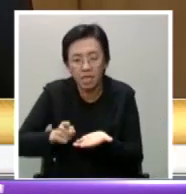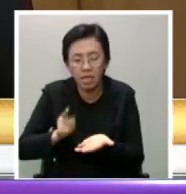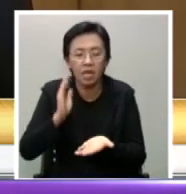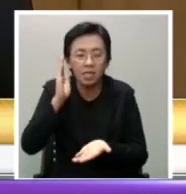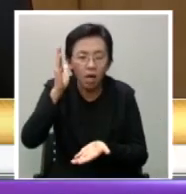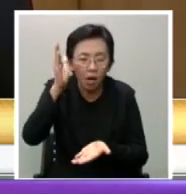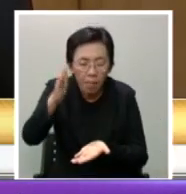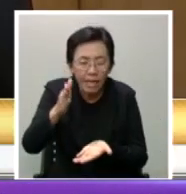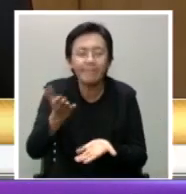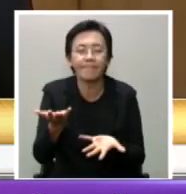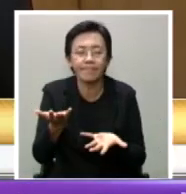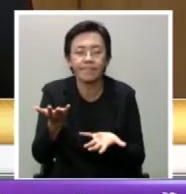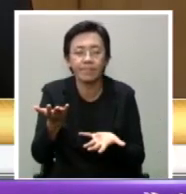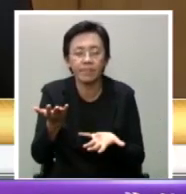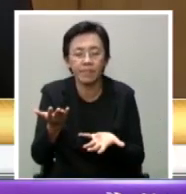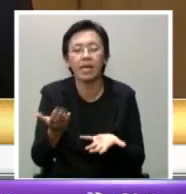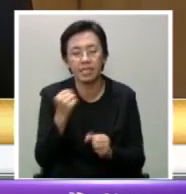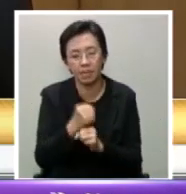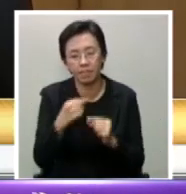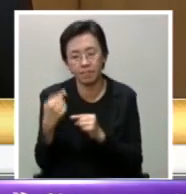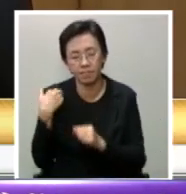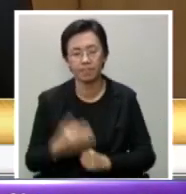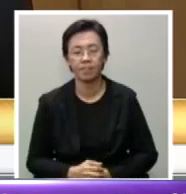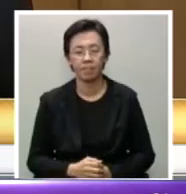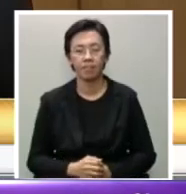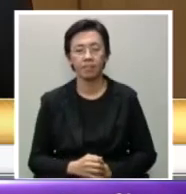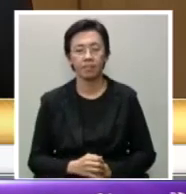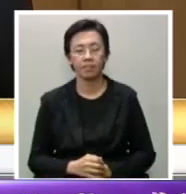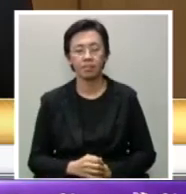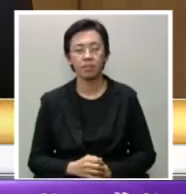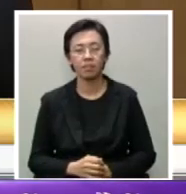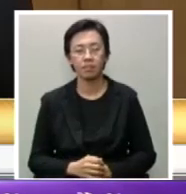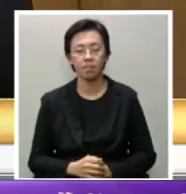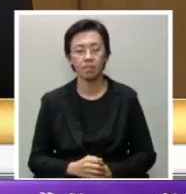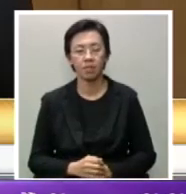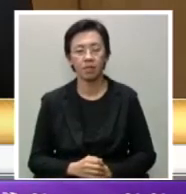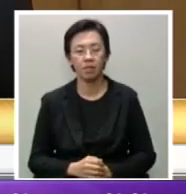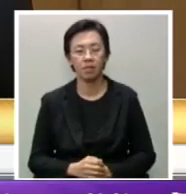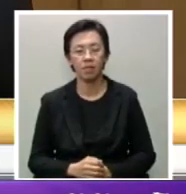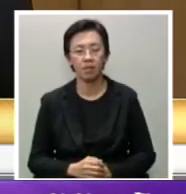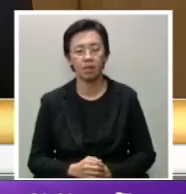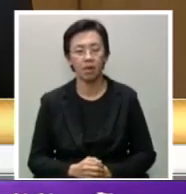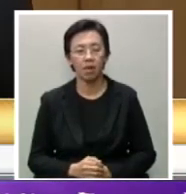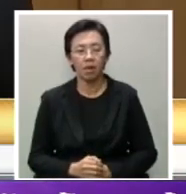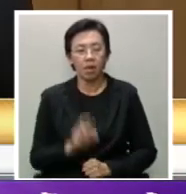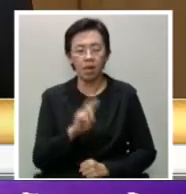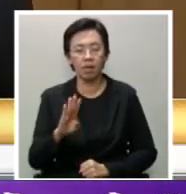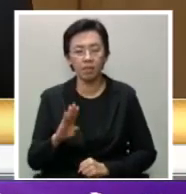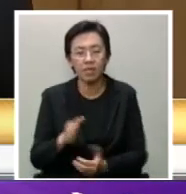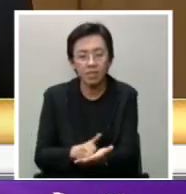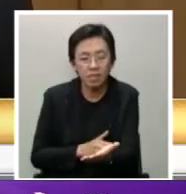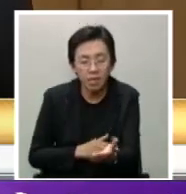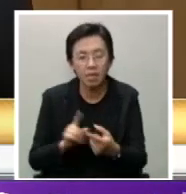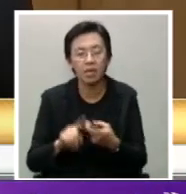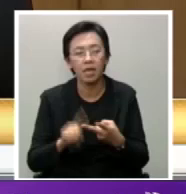การต่อไปในขั้นตอนอื่นๆนะครับในส่วนของการไปติดตั้งนอกจากการที่ระบบส่งให้เขาช้าการเข้า